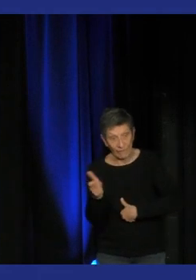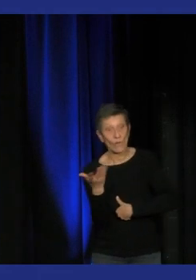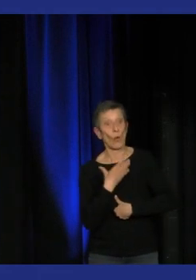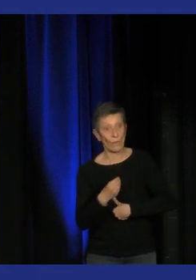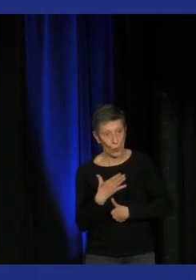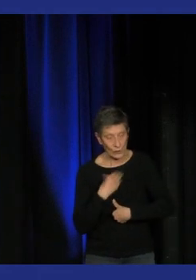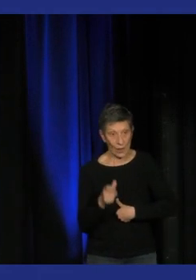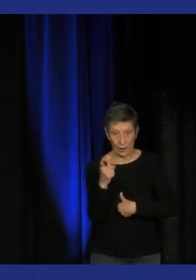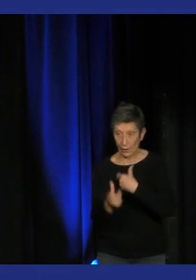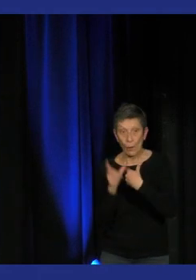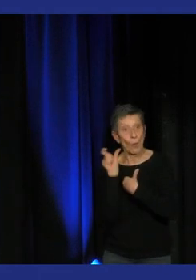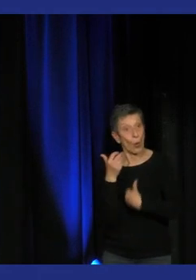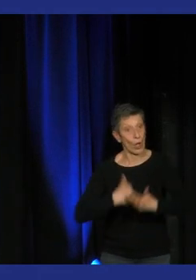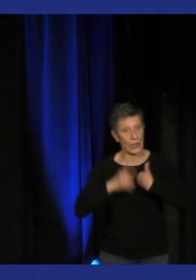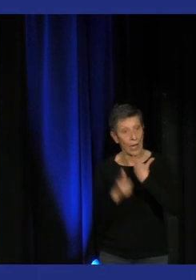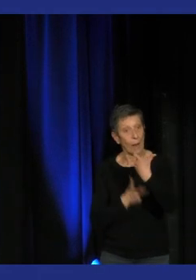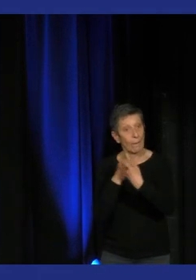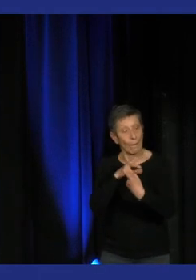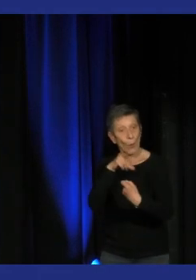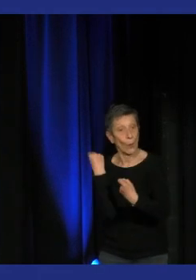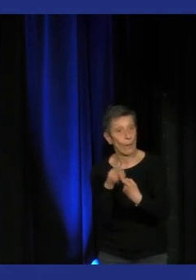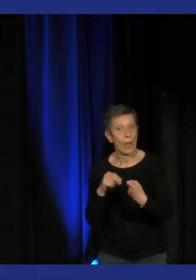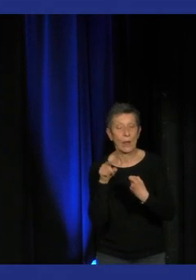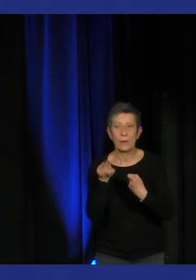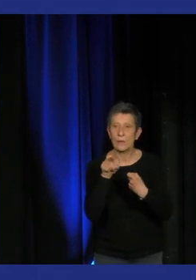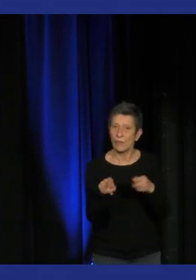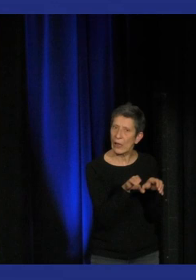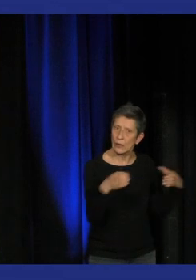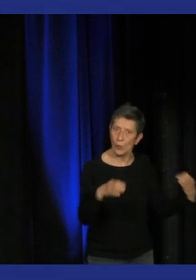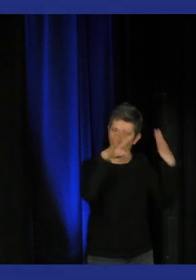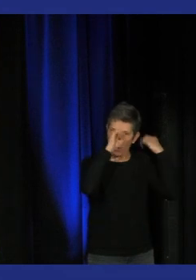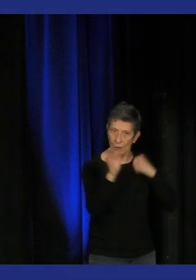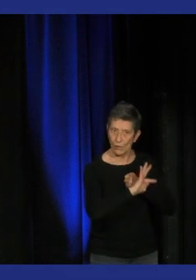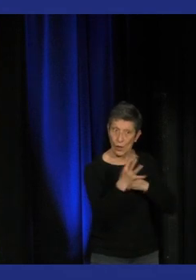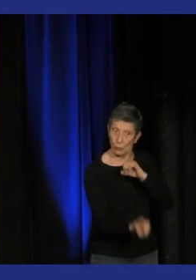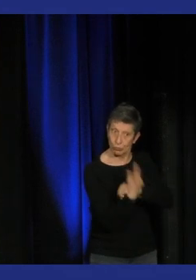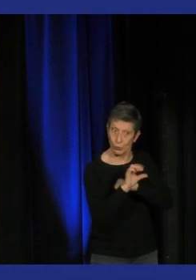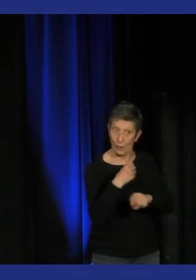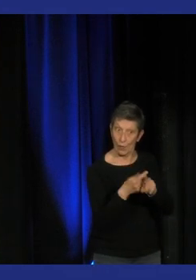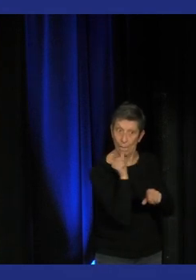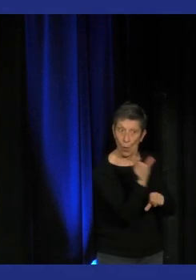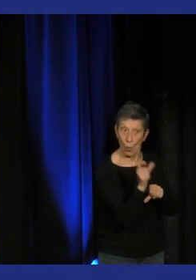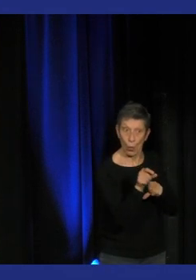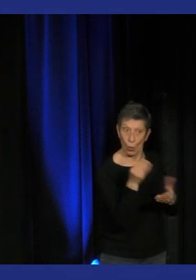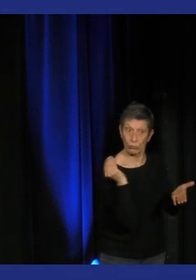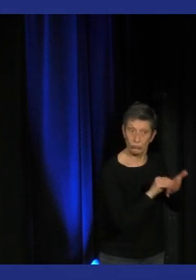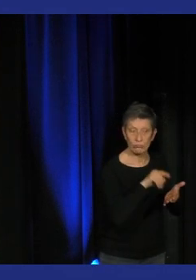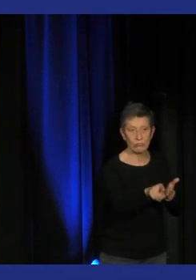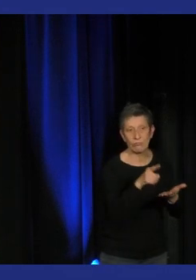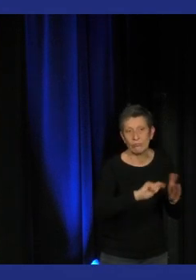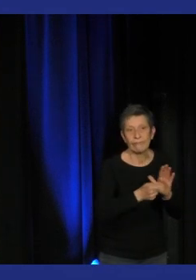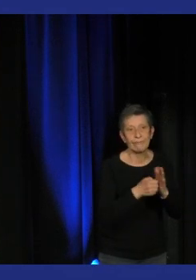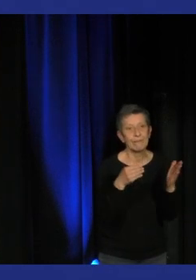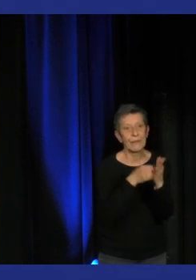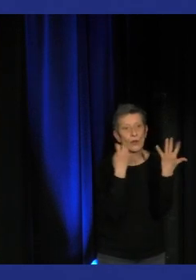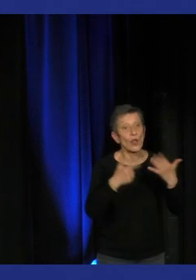français. Seulement, il apparaît dans le dictionnaire de l'Académie française en 1917. Donc c'est assez tardif. Et